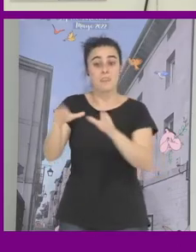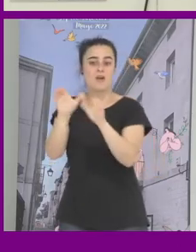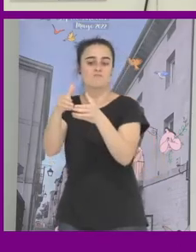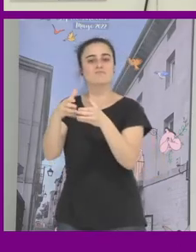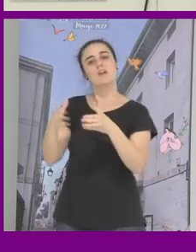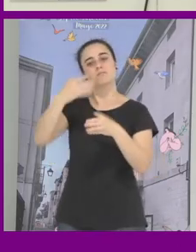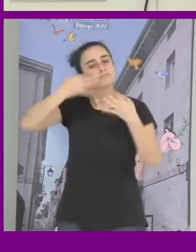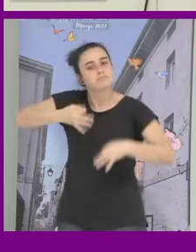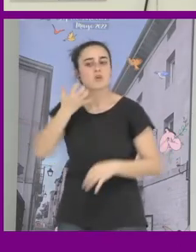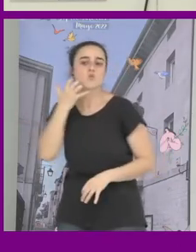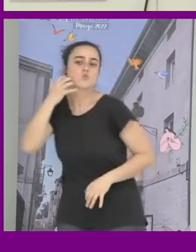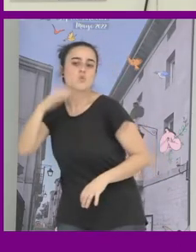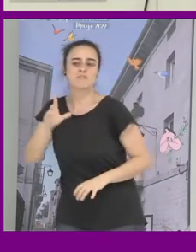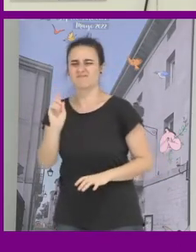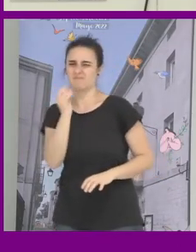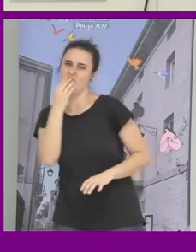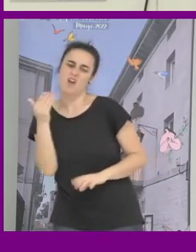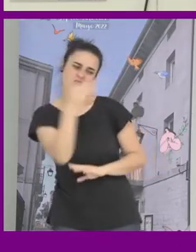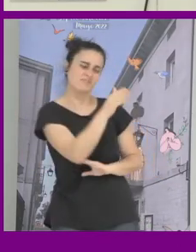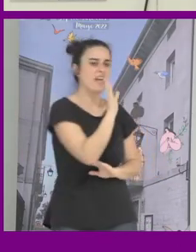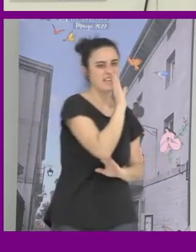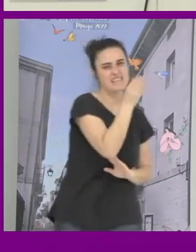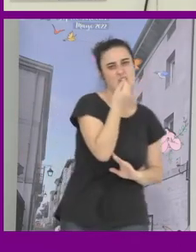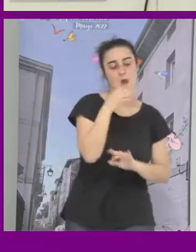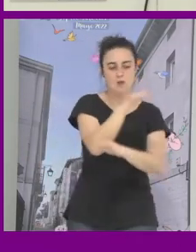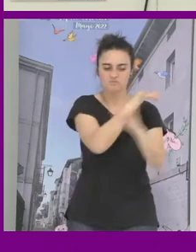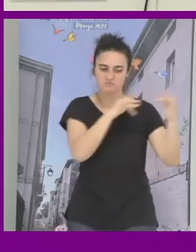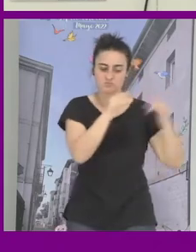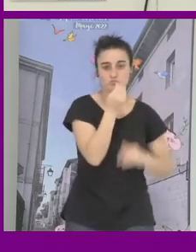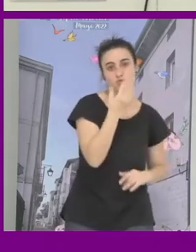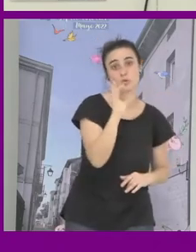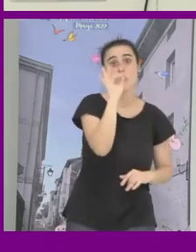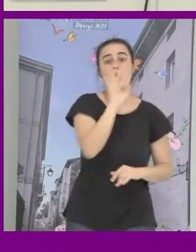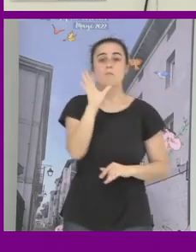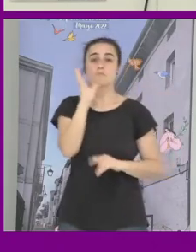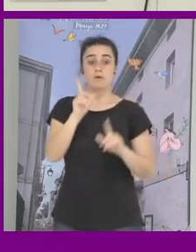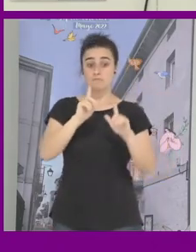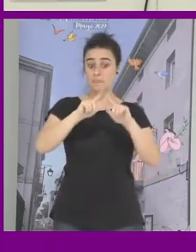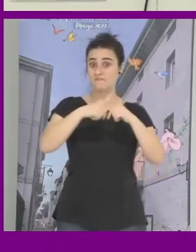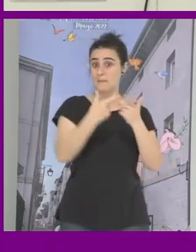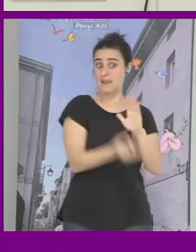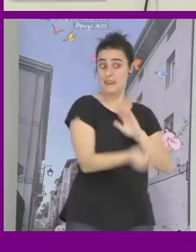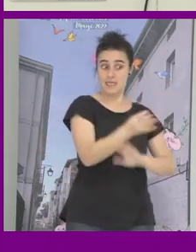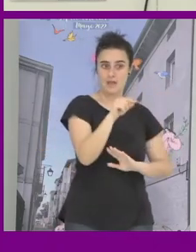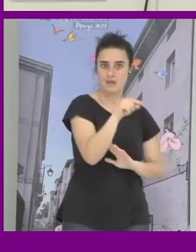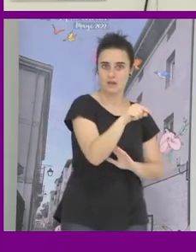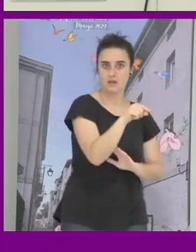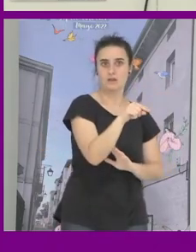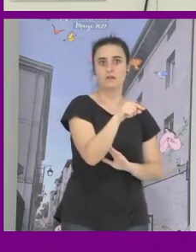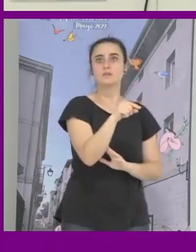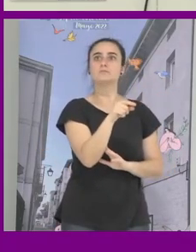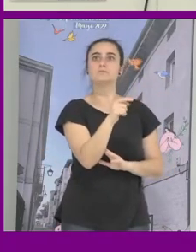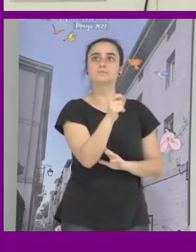gara landa eremura, adibidez, edota ba, familia, jatorrizko familia agertzen delako